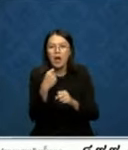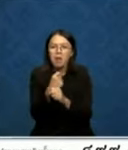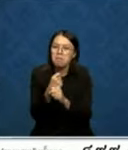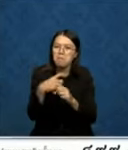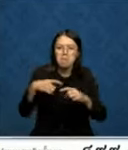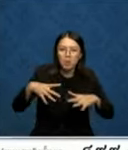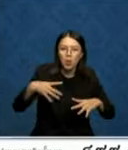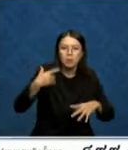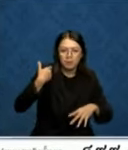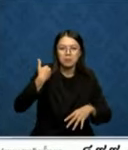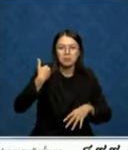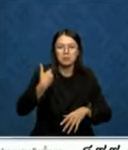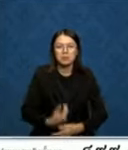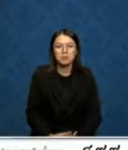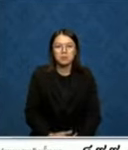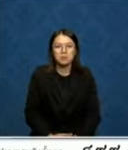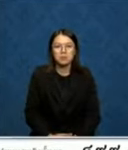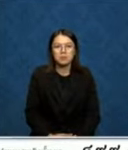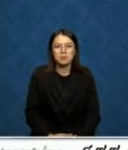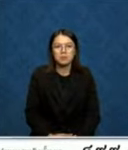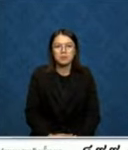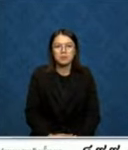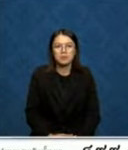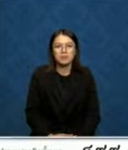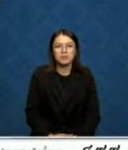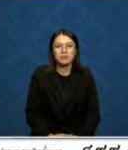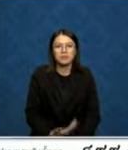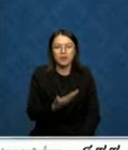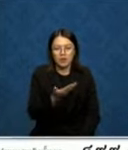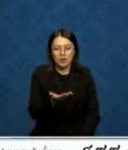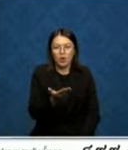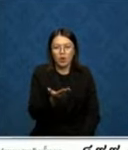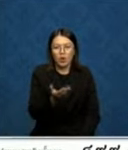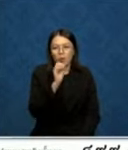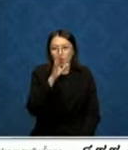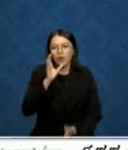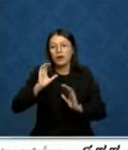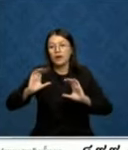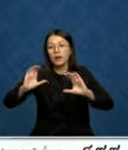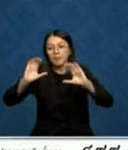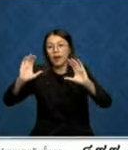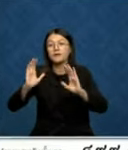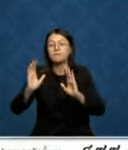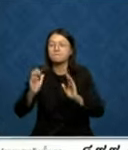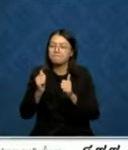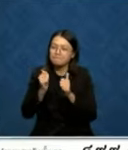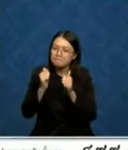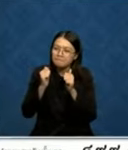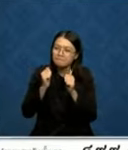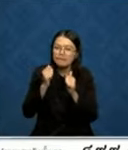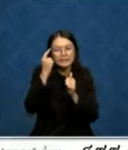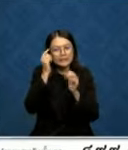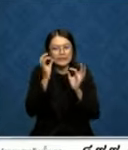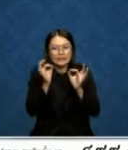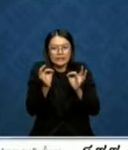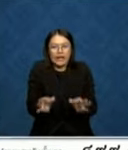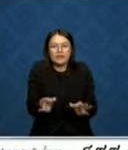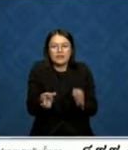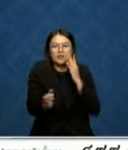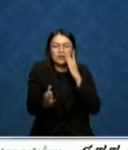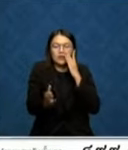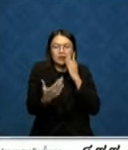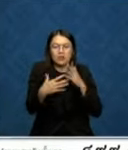มได้ลำดับความมาก่อนหน้านี้แต่ผมก็อยากจะชื่นชมรัฐบาลในการตัดสินใจที่